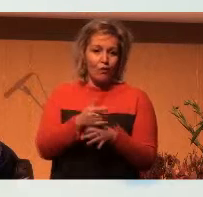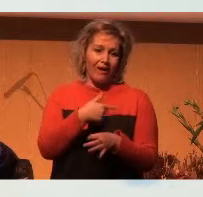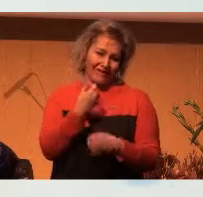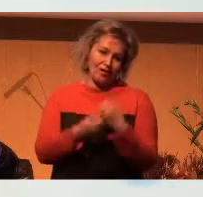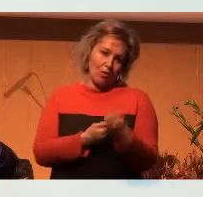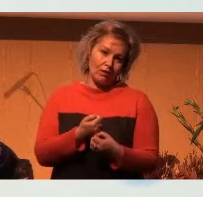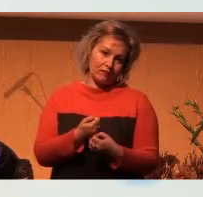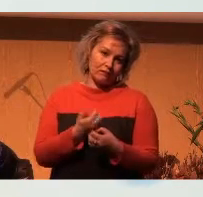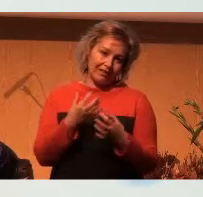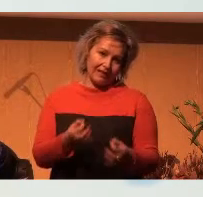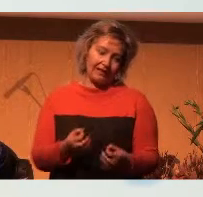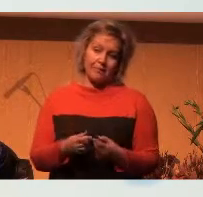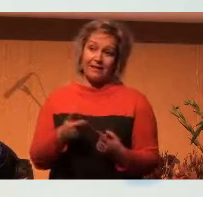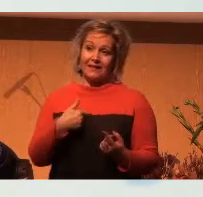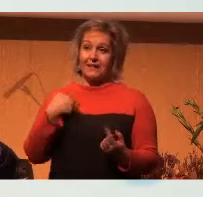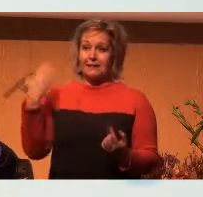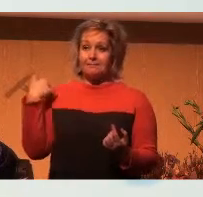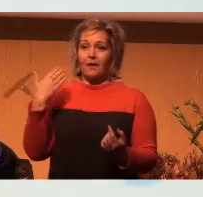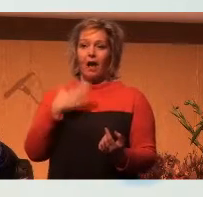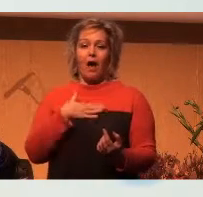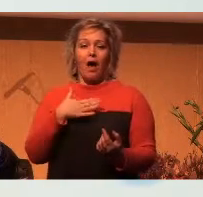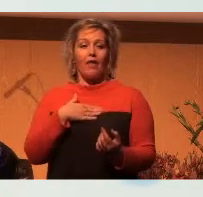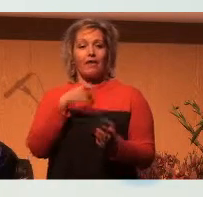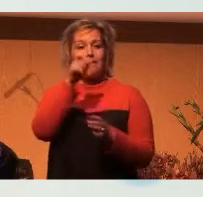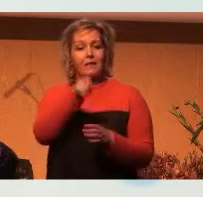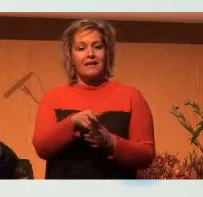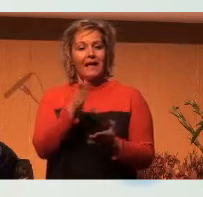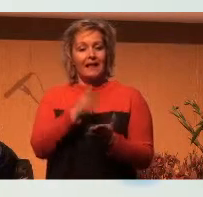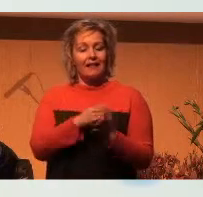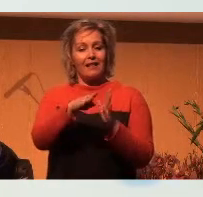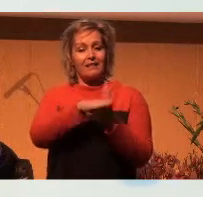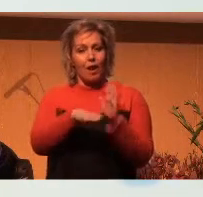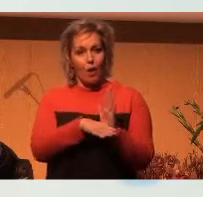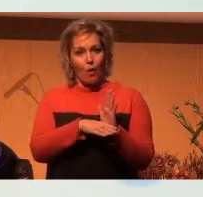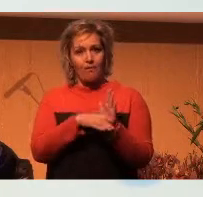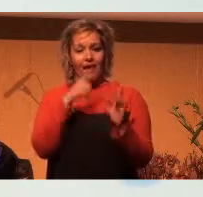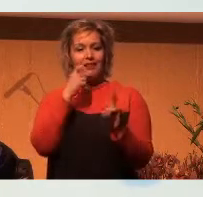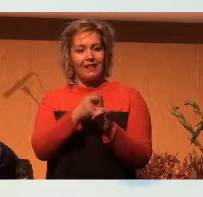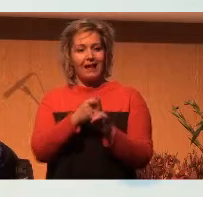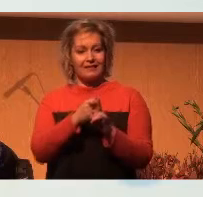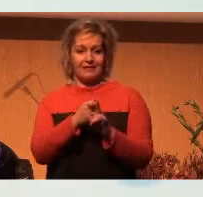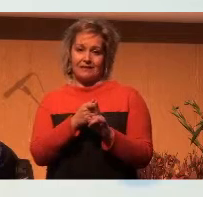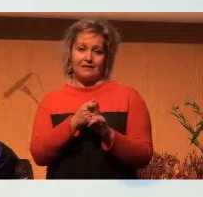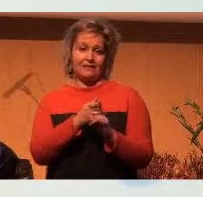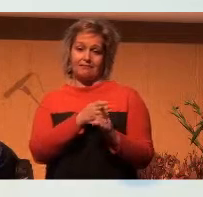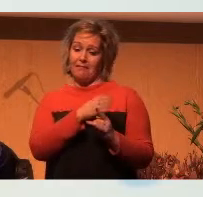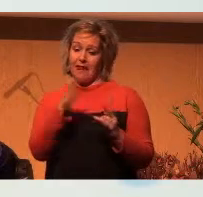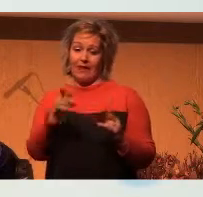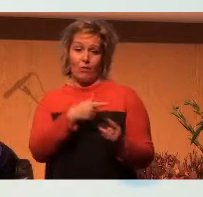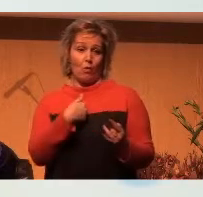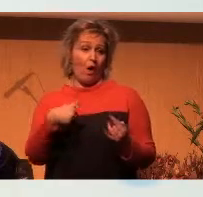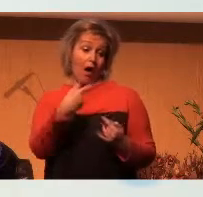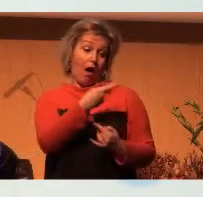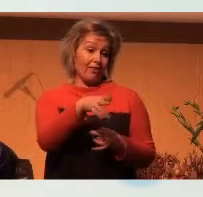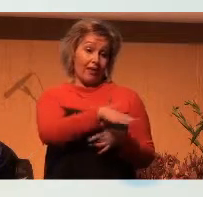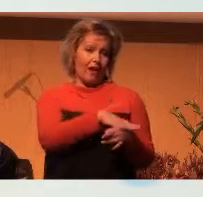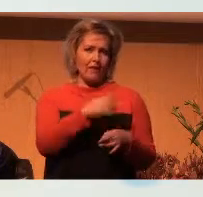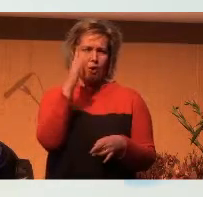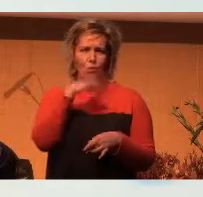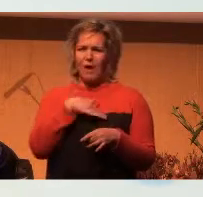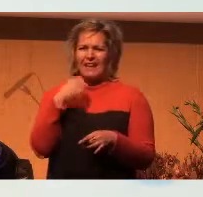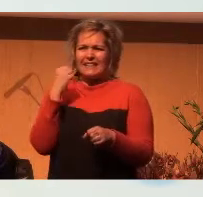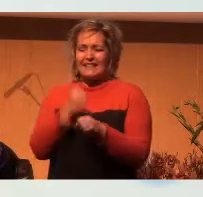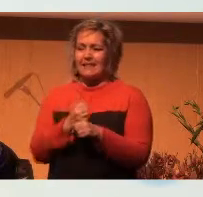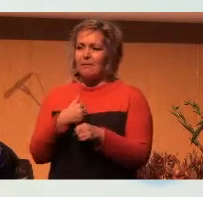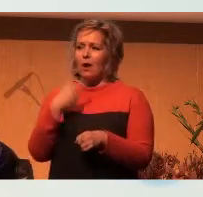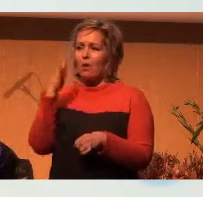gjør ting. Vi har jo hatt pasientrettighetslov nesten lenger enn noe annet land i verden. Jeg lurer på om, jeg ikke helt sikker,